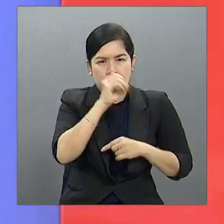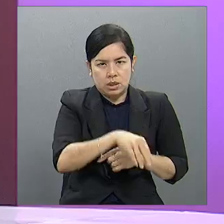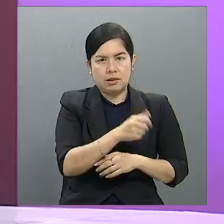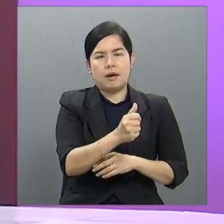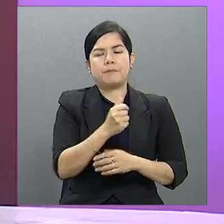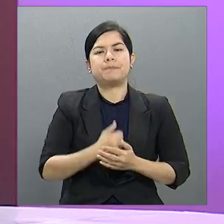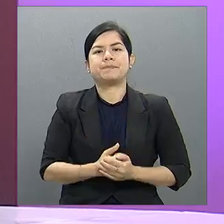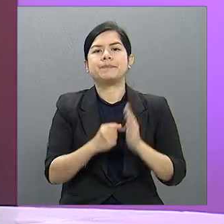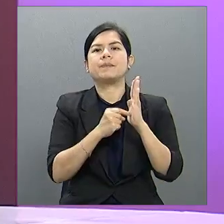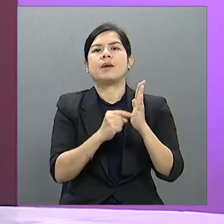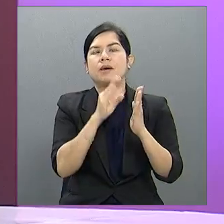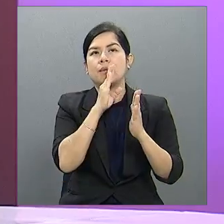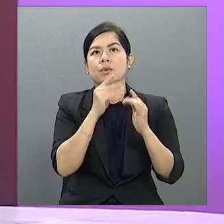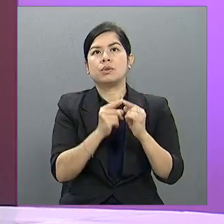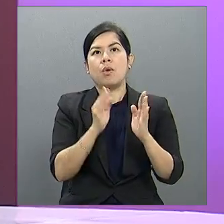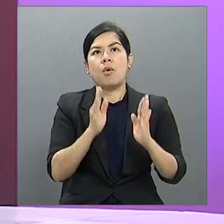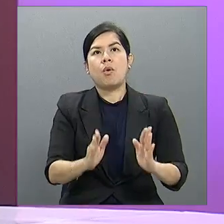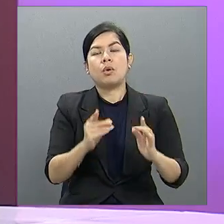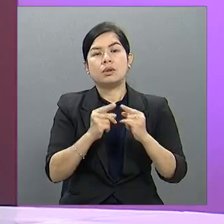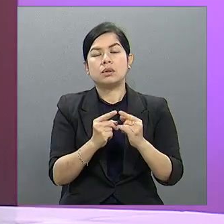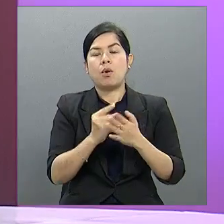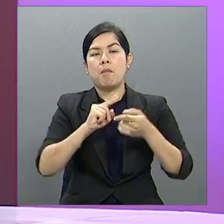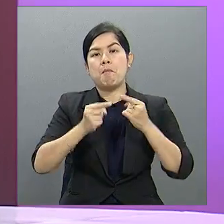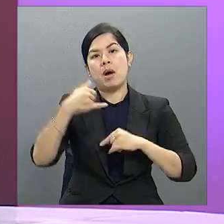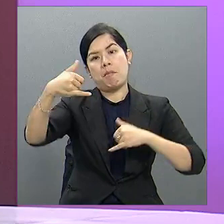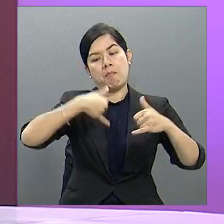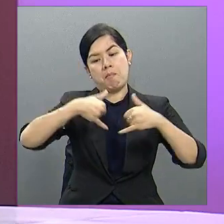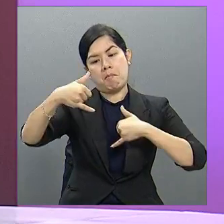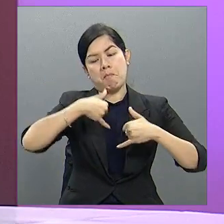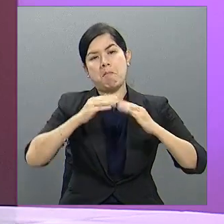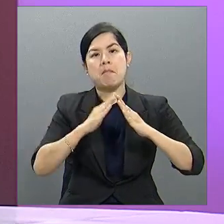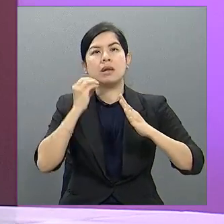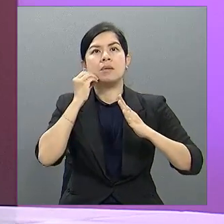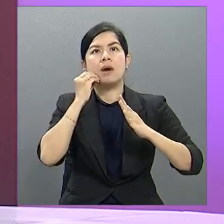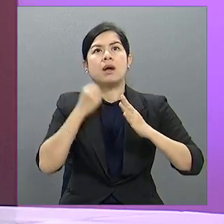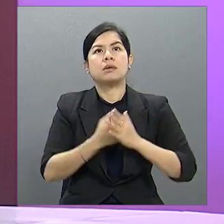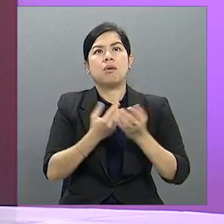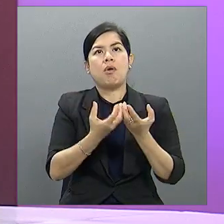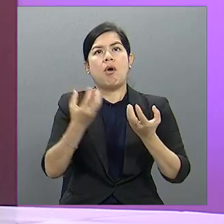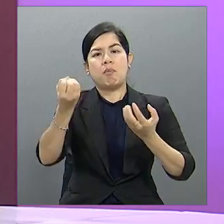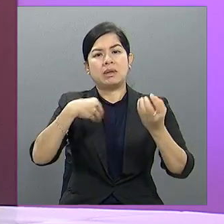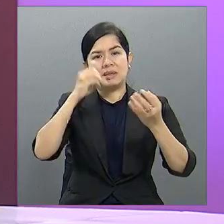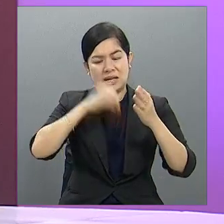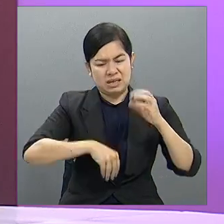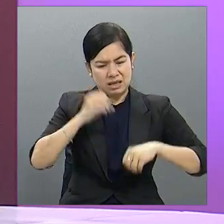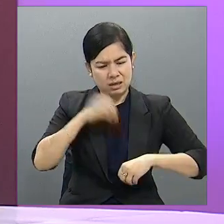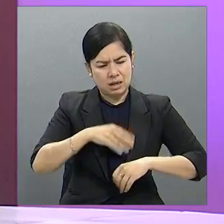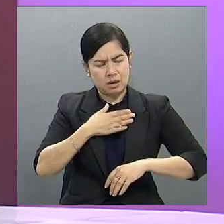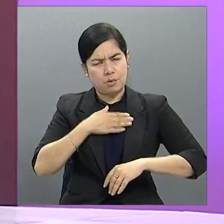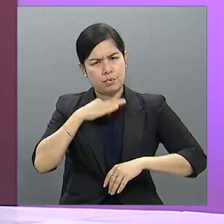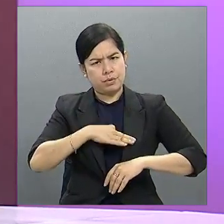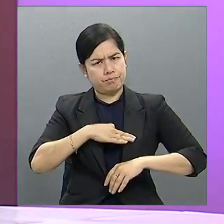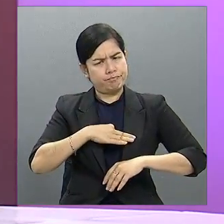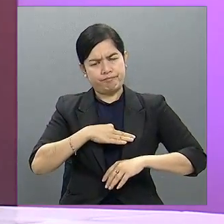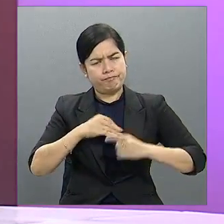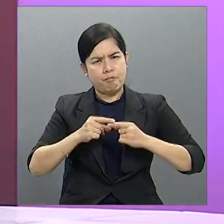มาบ้านเราเพื่อนมาบ้านเราเพื่อนเอาของเอาขยะมาทิ้งไว้บ้านเราแบบนี ้ เราก็ไม่โอเคเหมือนกันนะครับดังนั้นเพื่อเป็นการรักษาสิ่งแวดล้อมแล้